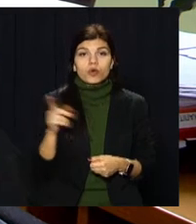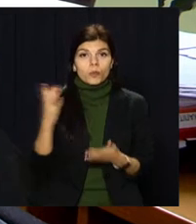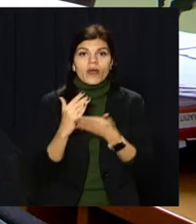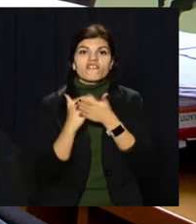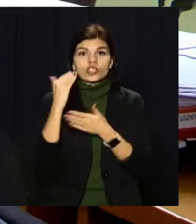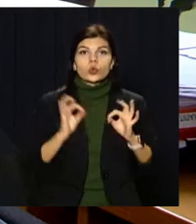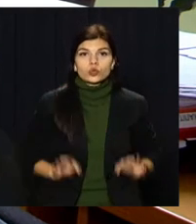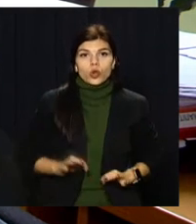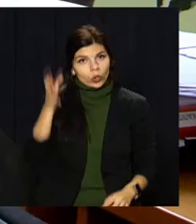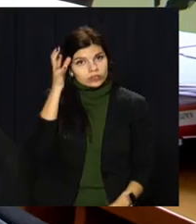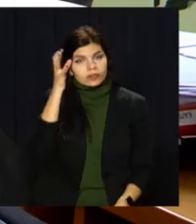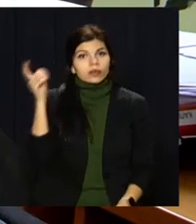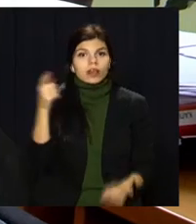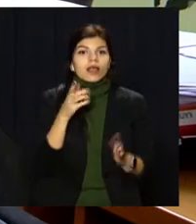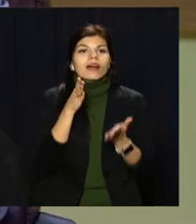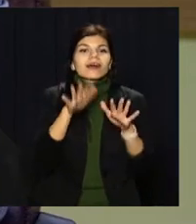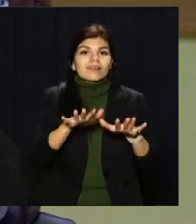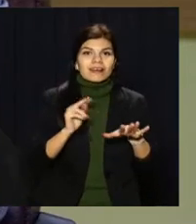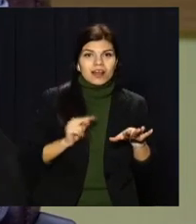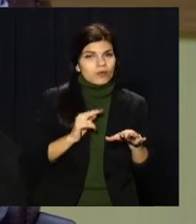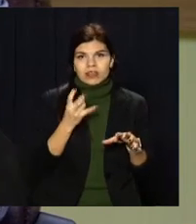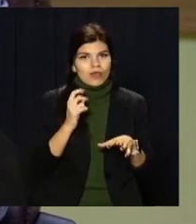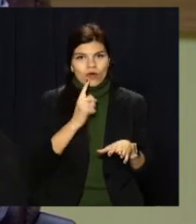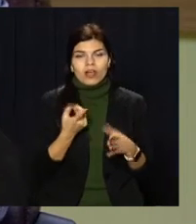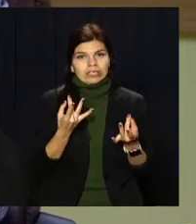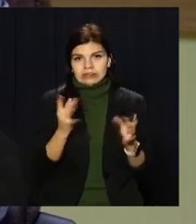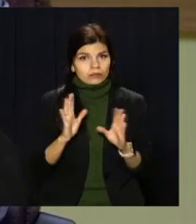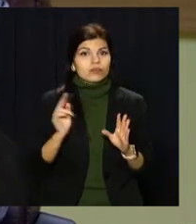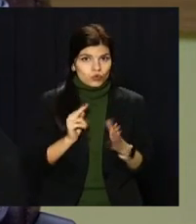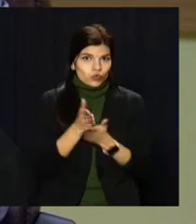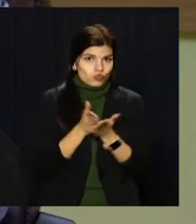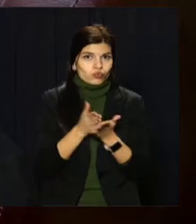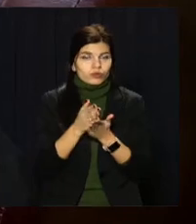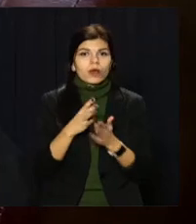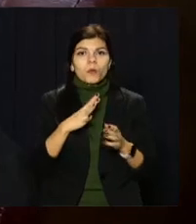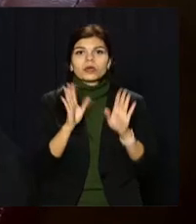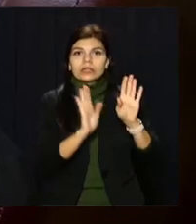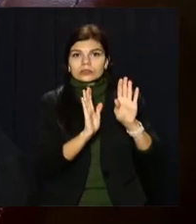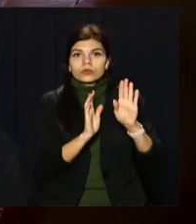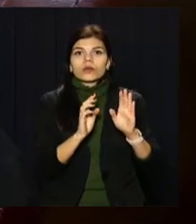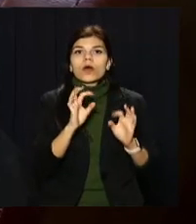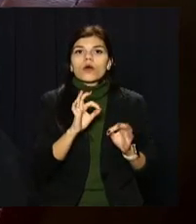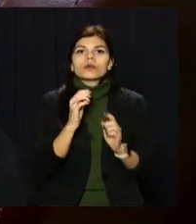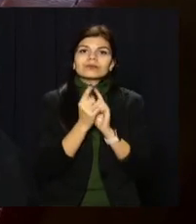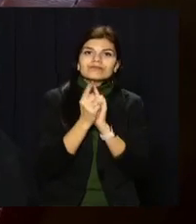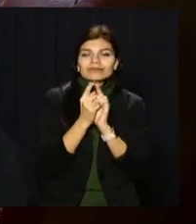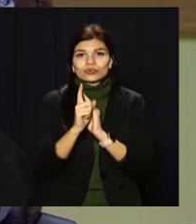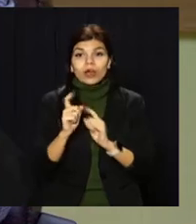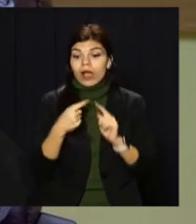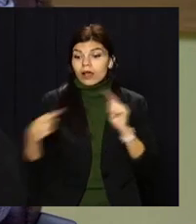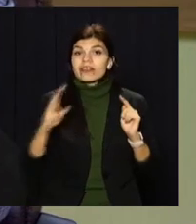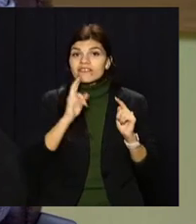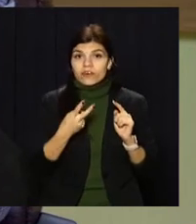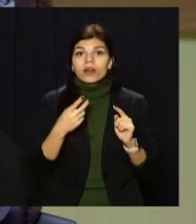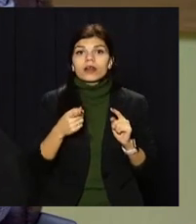один рік. До свого призначення обіймав посаду заступника начальника управління з реформування галузі, а останні 2 роки впроваджує у місті медичну реформу.